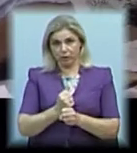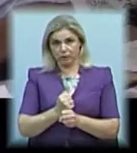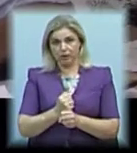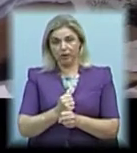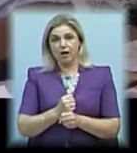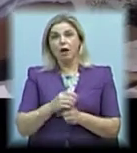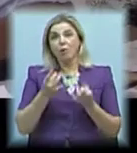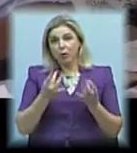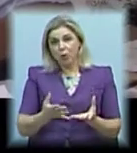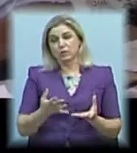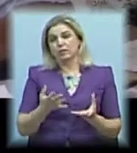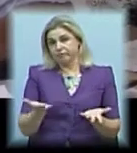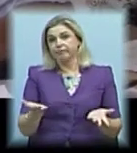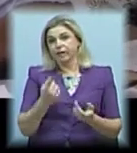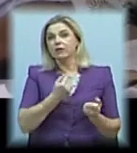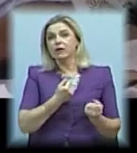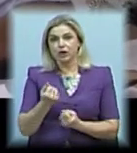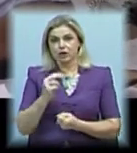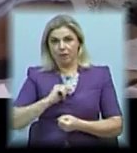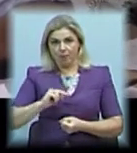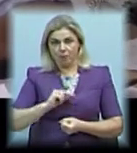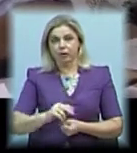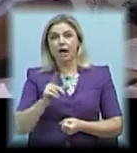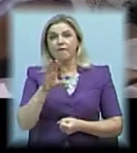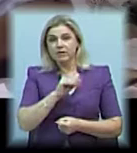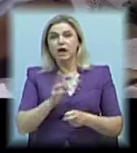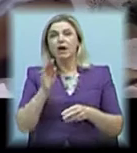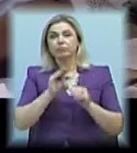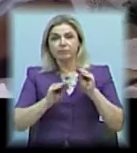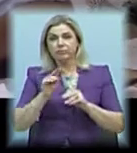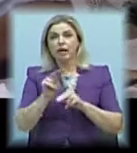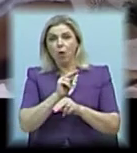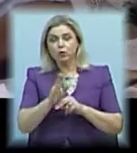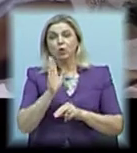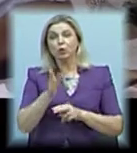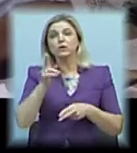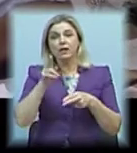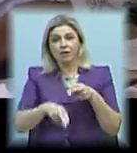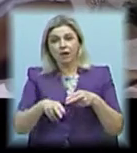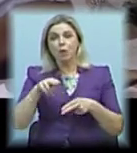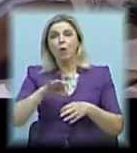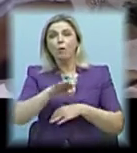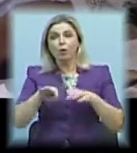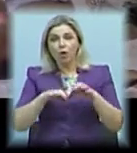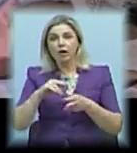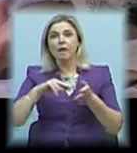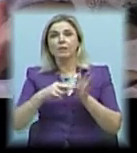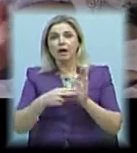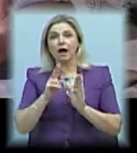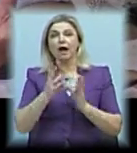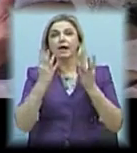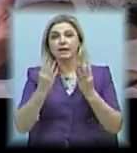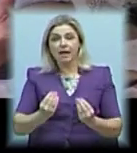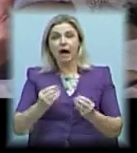її. Просто тупо затримає. Загалом реконструкція буде завершена. За проектом ми планували до Дня міста відкрити ці